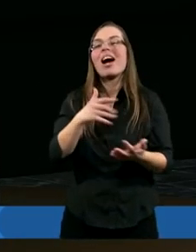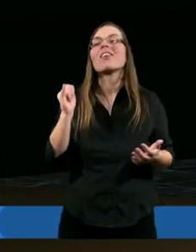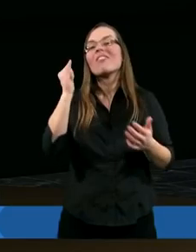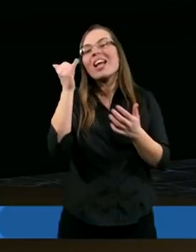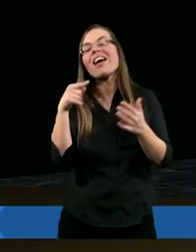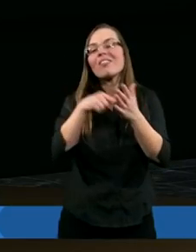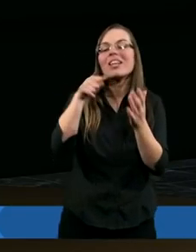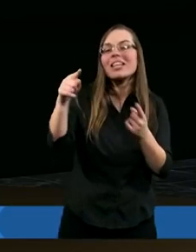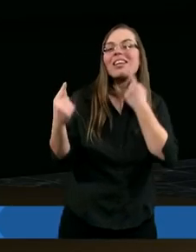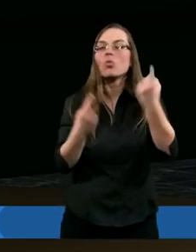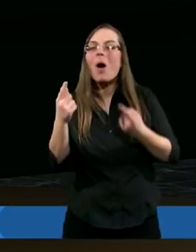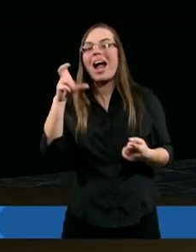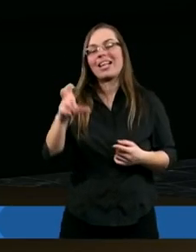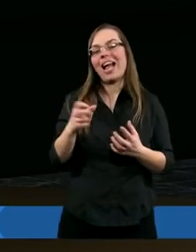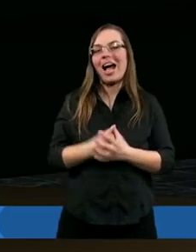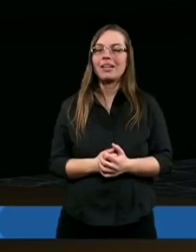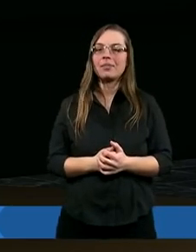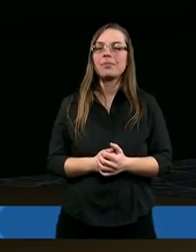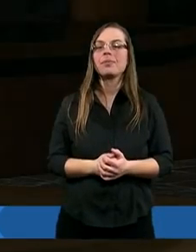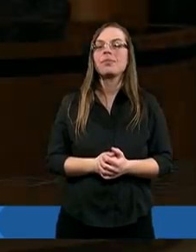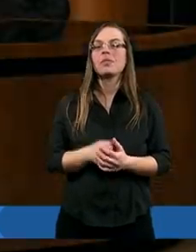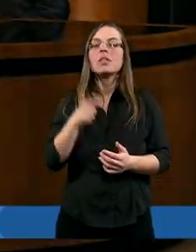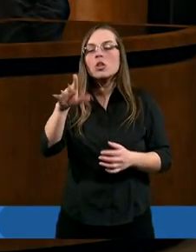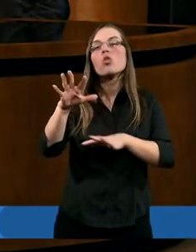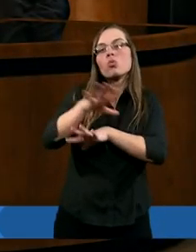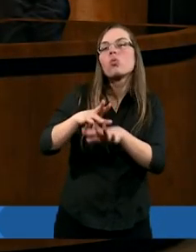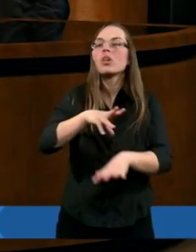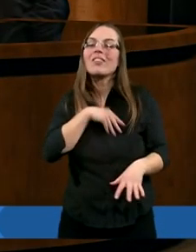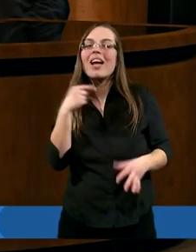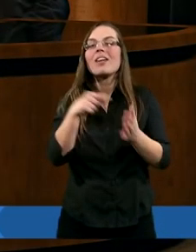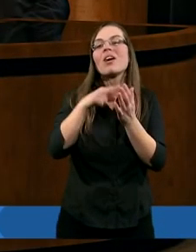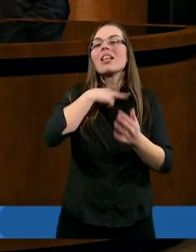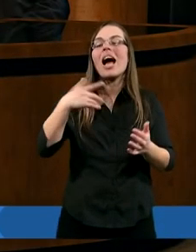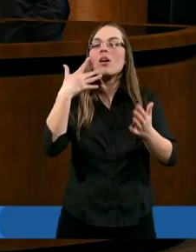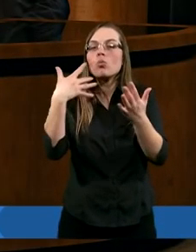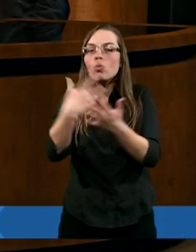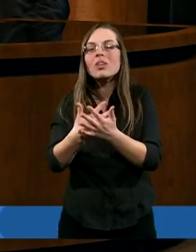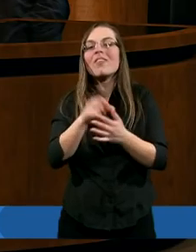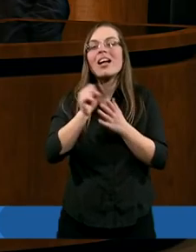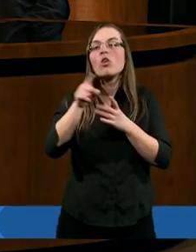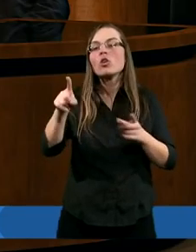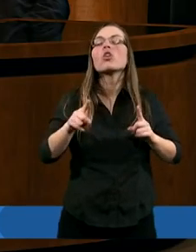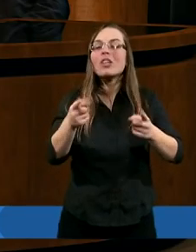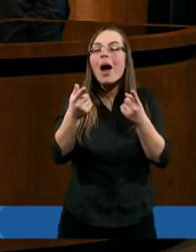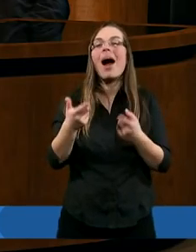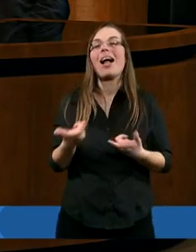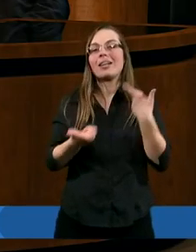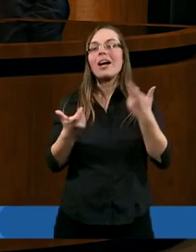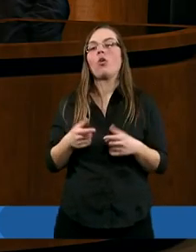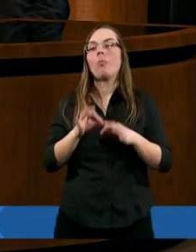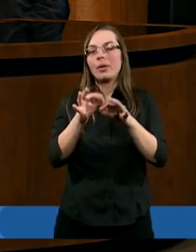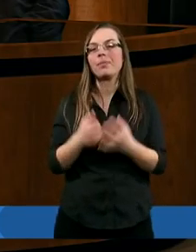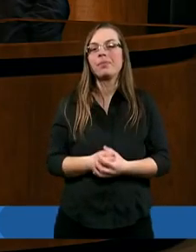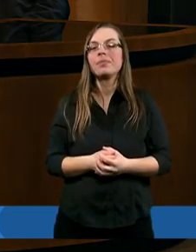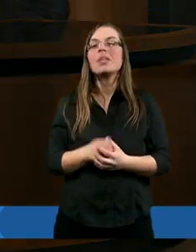w jakichś tam sytuacjach. Tak, a to Duch Święty ma nas używać, a nie my Ducha Świętego.